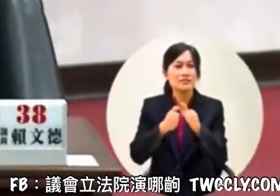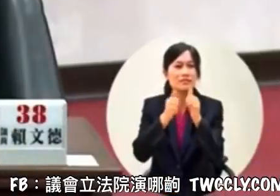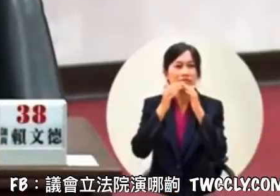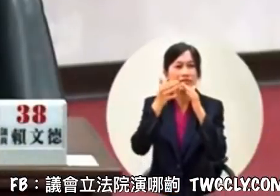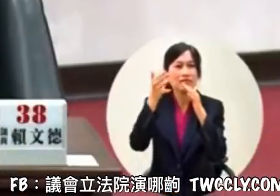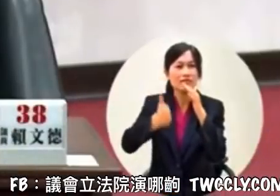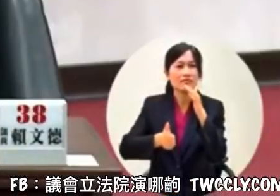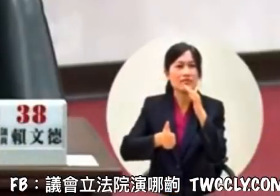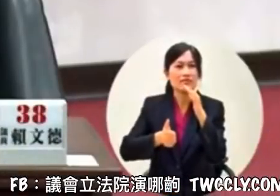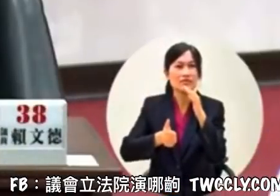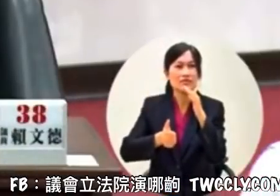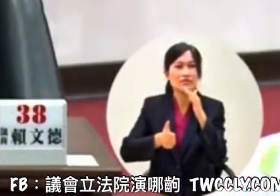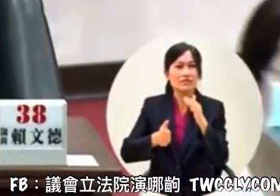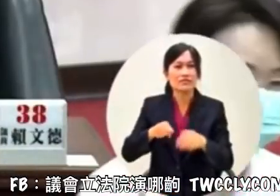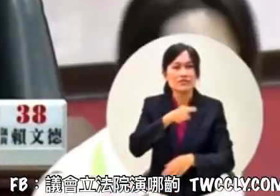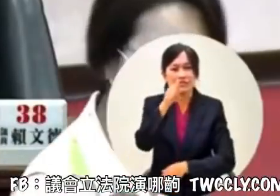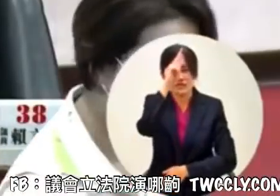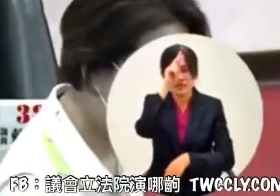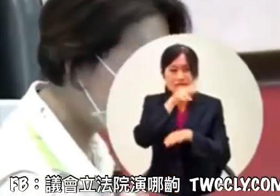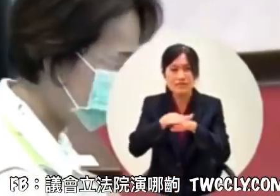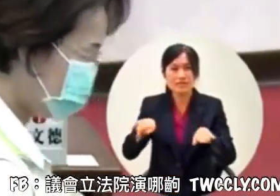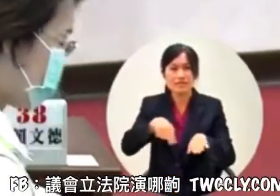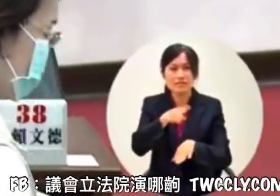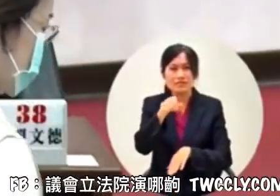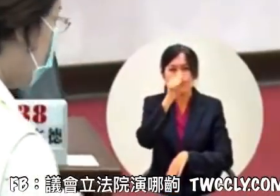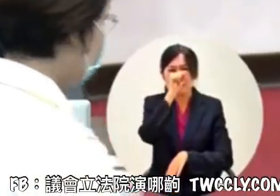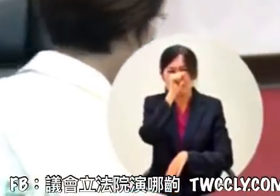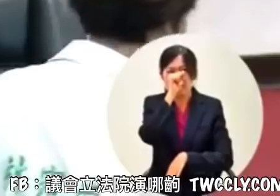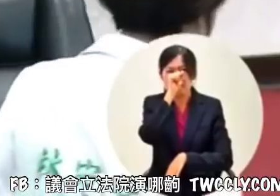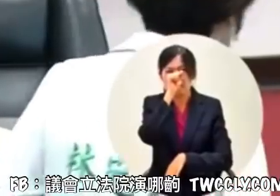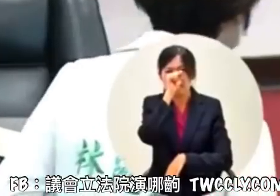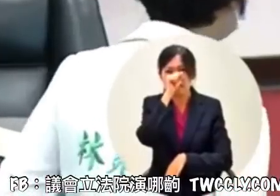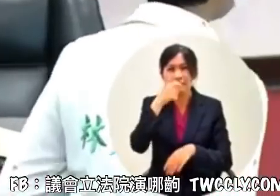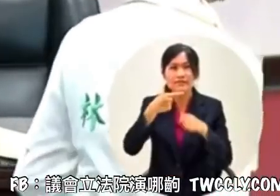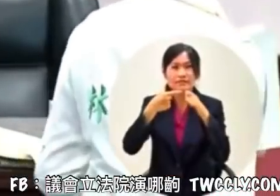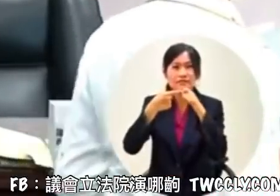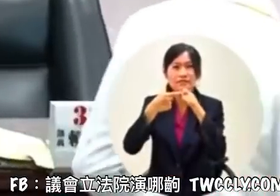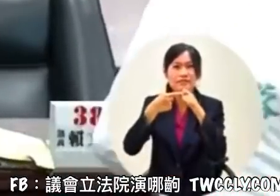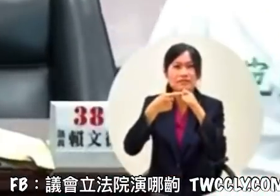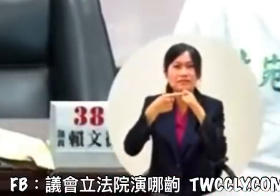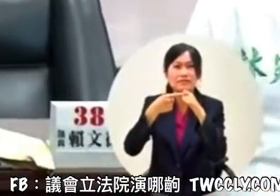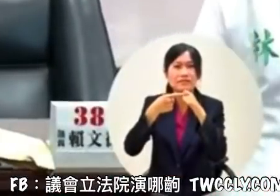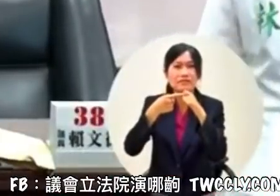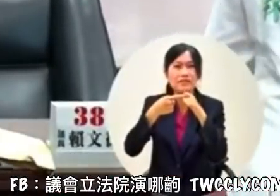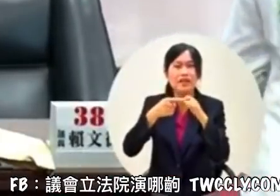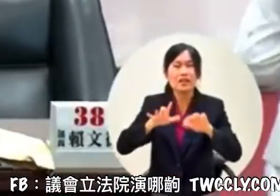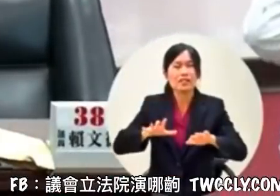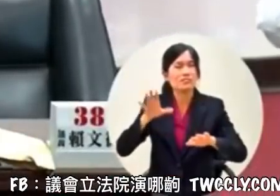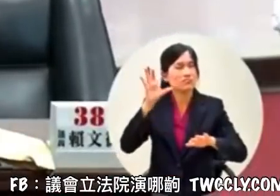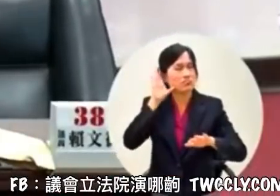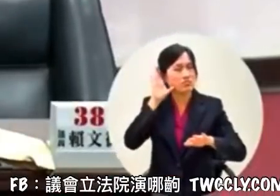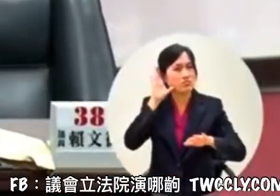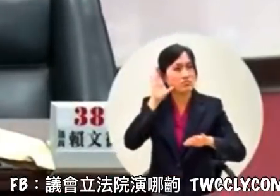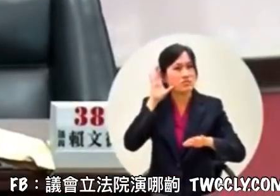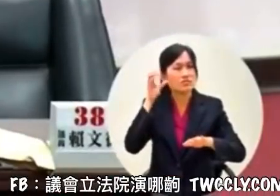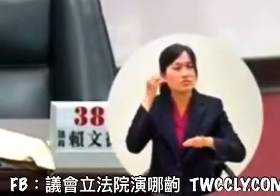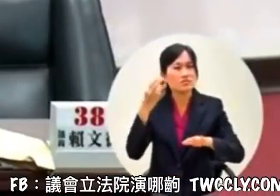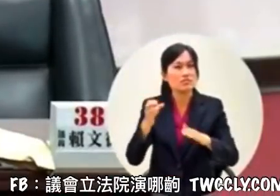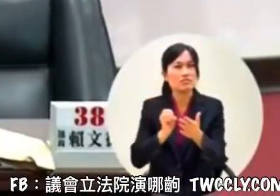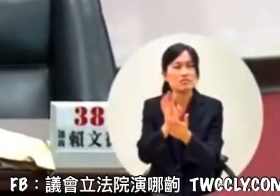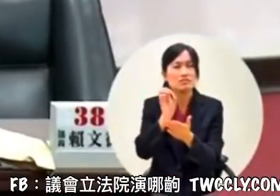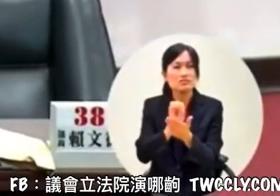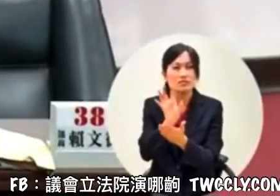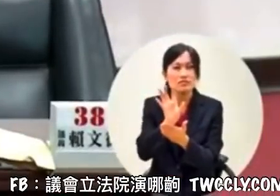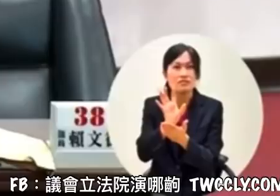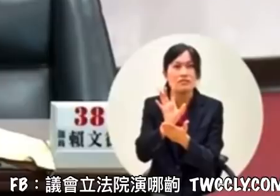哦，大家午安，大家好哈。第一个非常哦，其实今天听到这个新的报告哈，